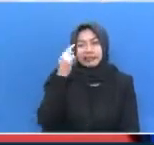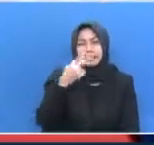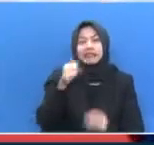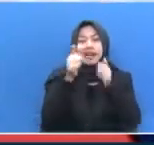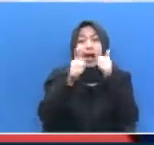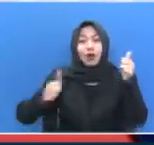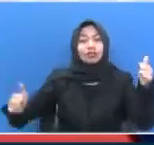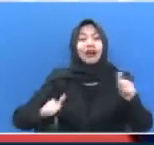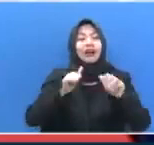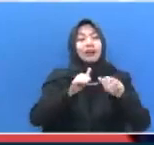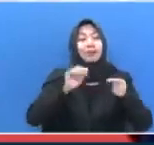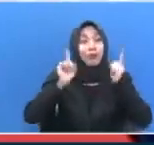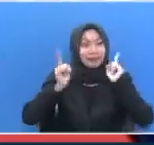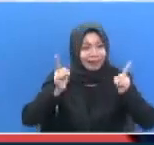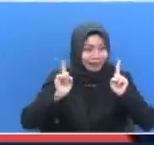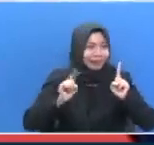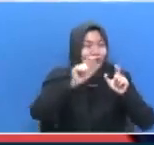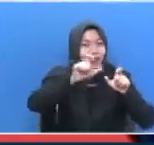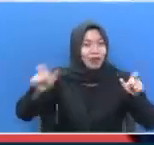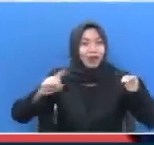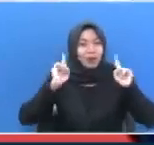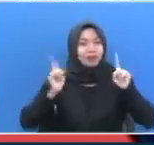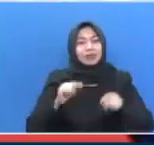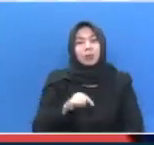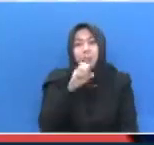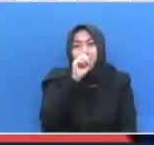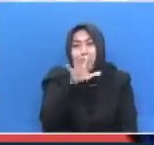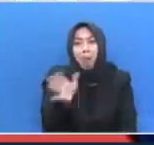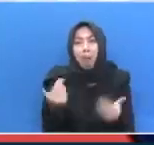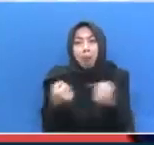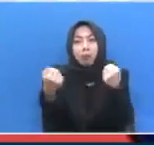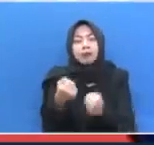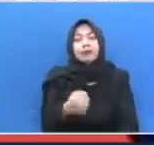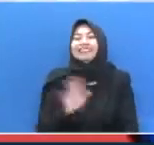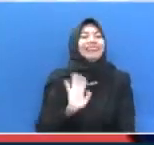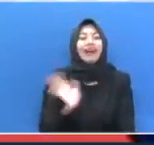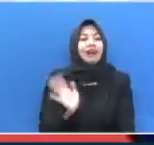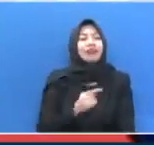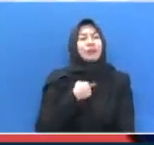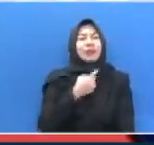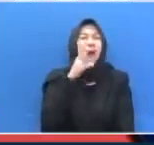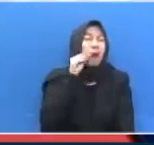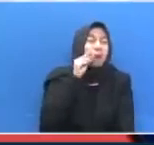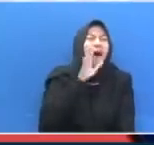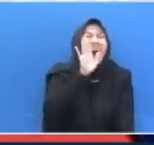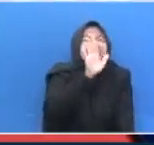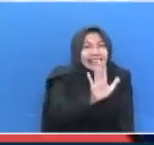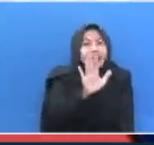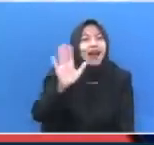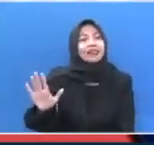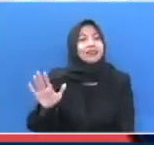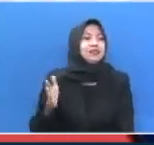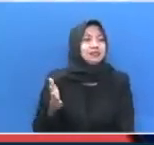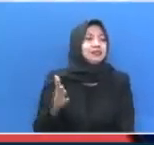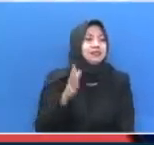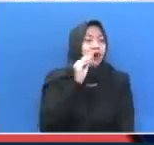ya untuk mengurangi hal-hal yang sifatnya provokatif bahwa kalau memang tidak benar ada upaya-upaya untuk melakukan deklarasi